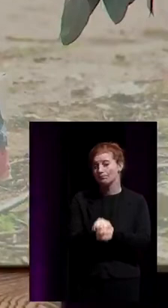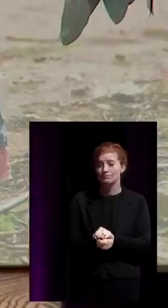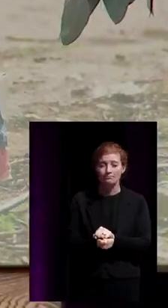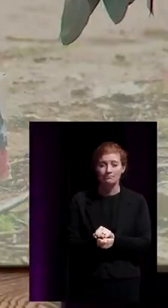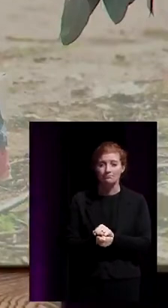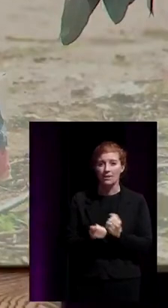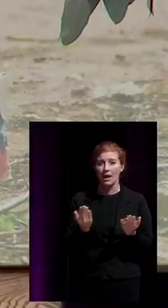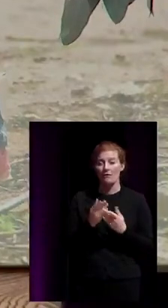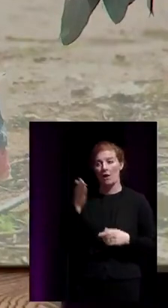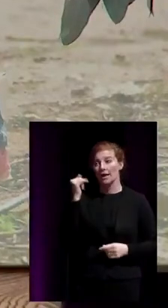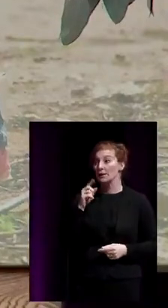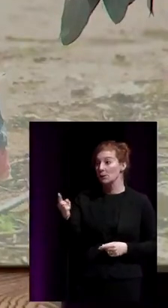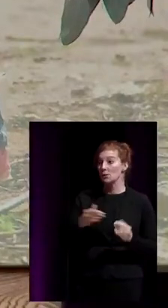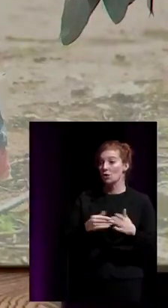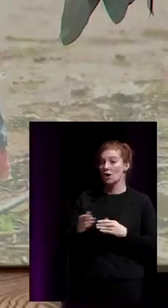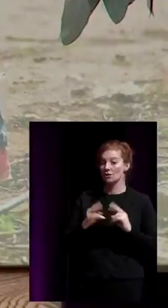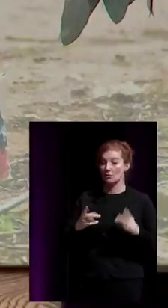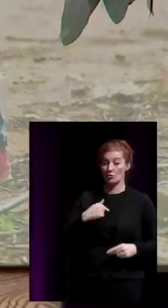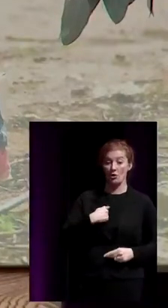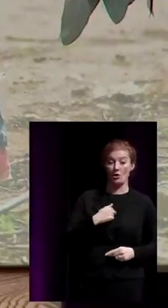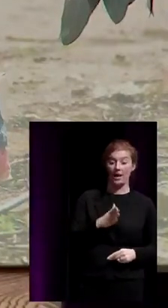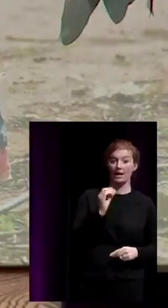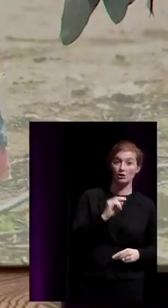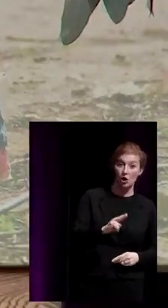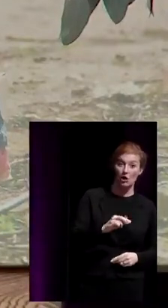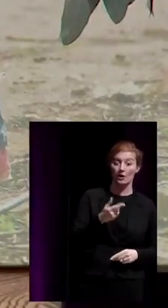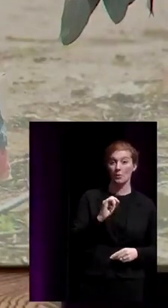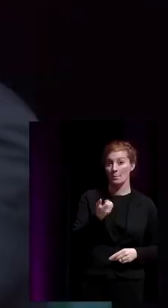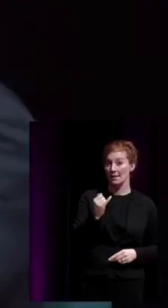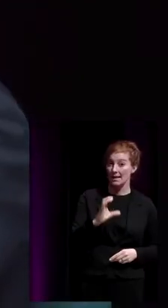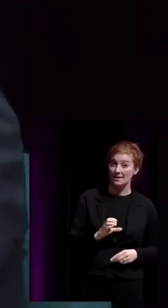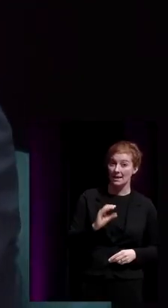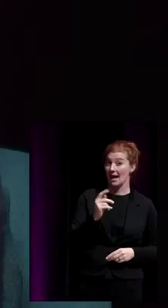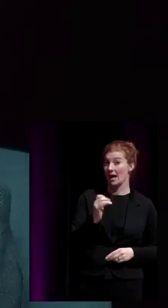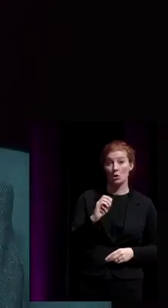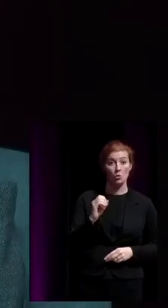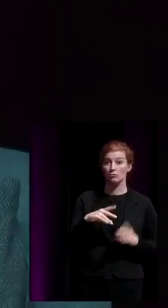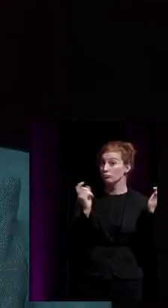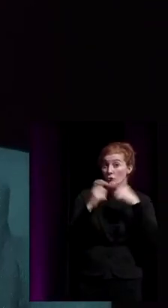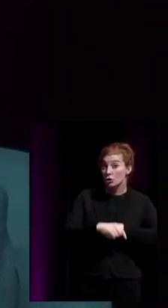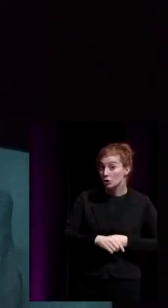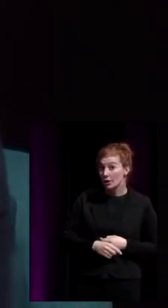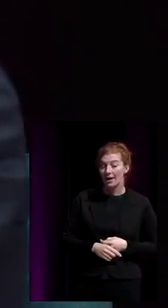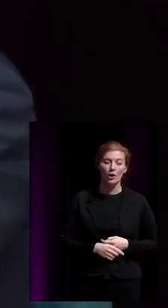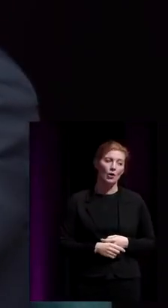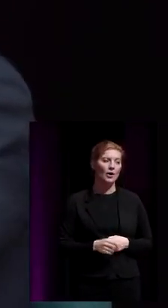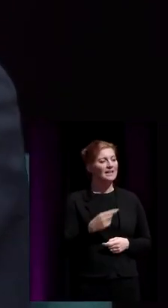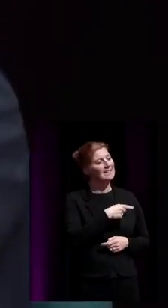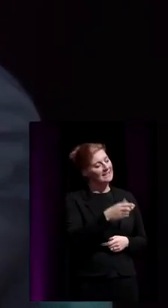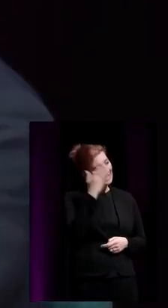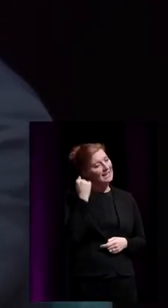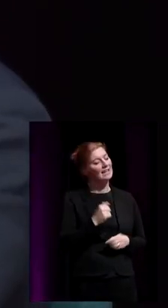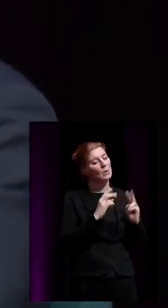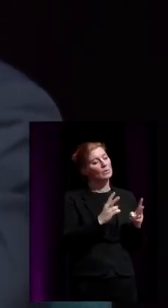göra som kanske Akko eller jag eller Jan eller Tobias inte kan göra? Ja, men ni kan nog göra mycket,